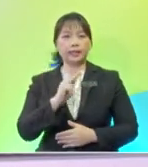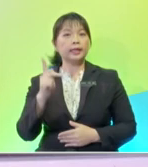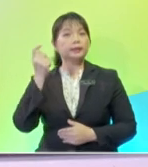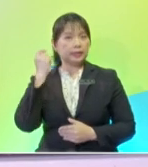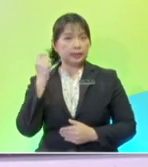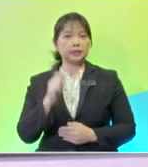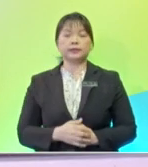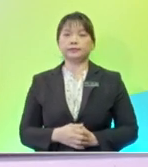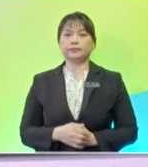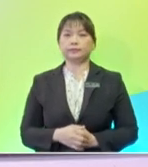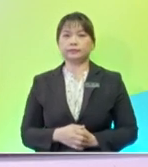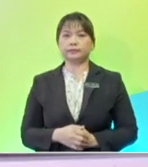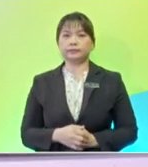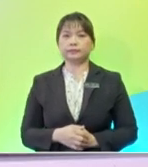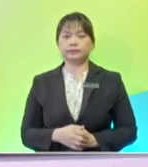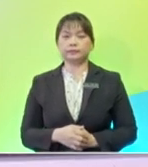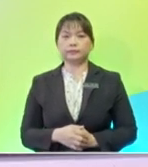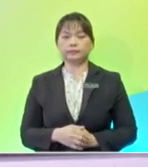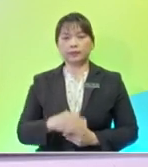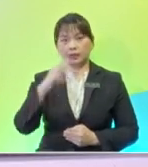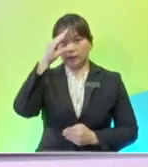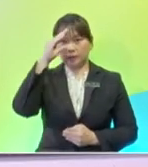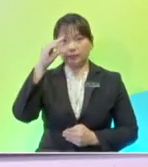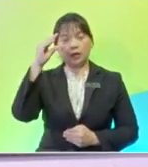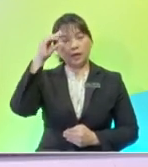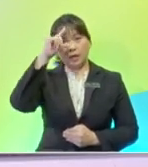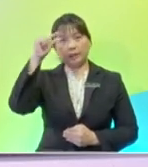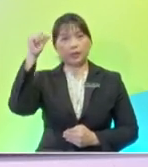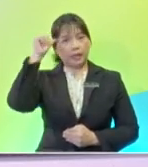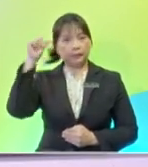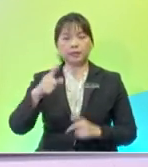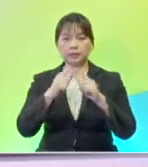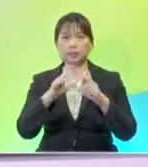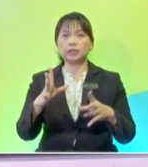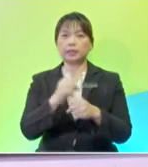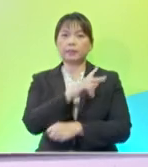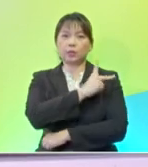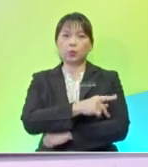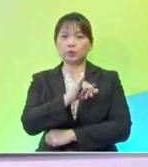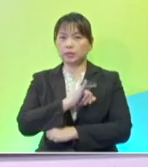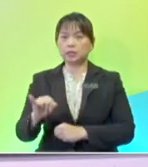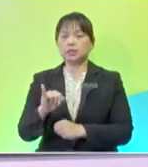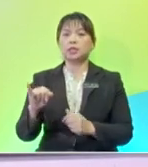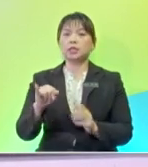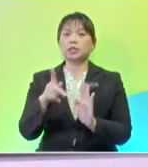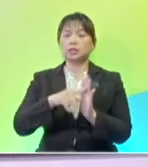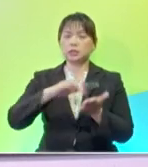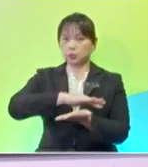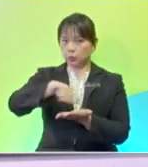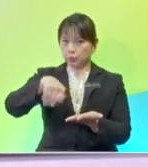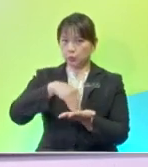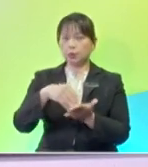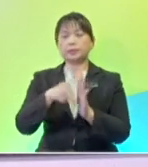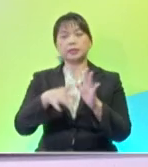dengarkan dah dapat menguasai keseluruhan penceritaan